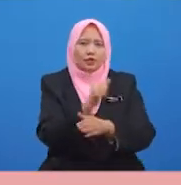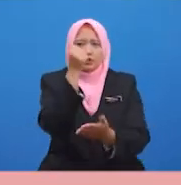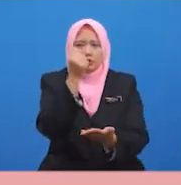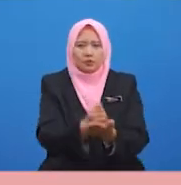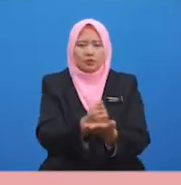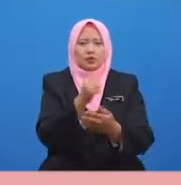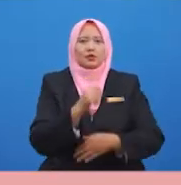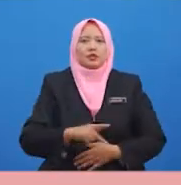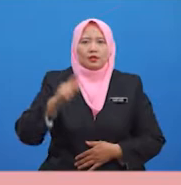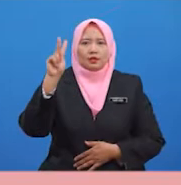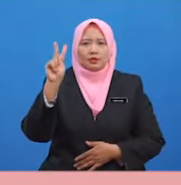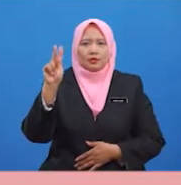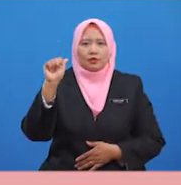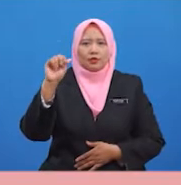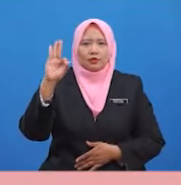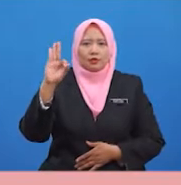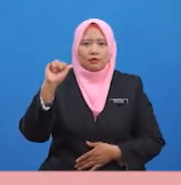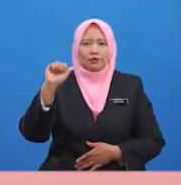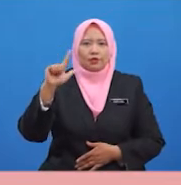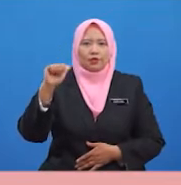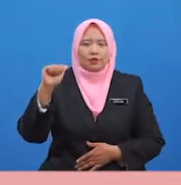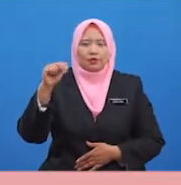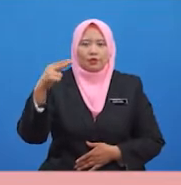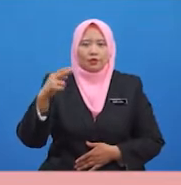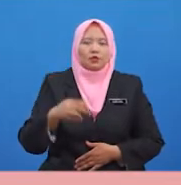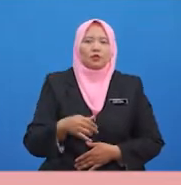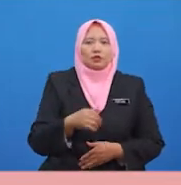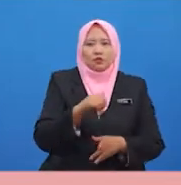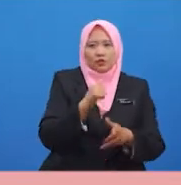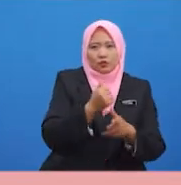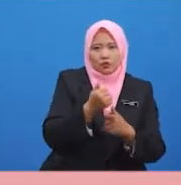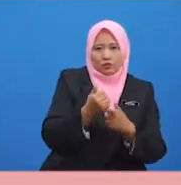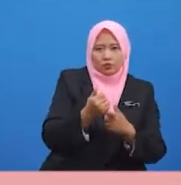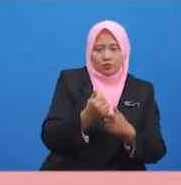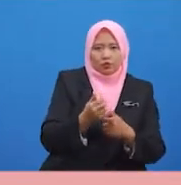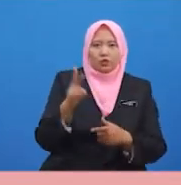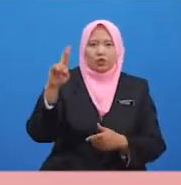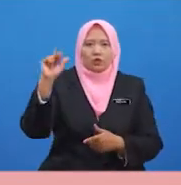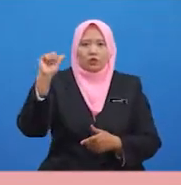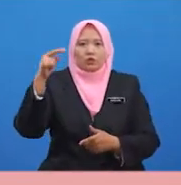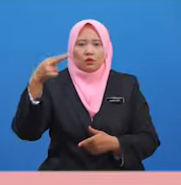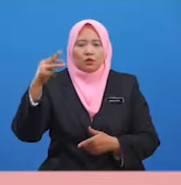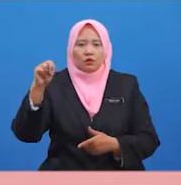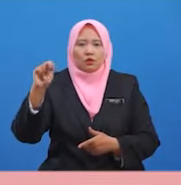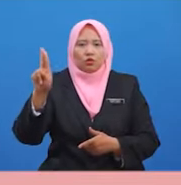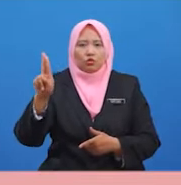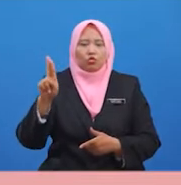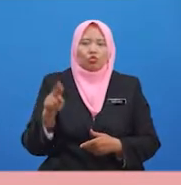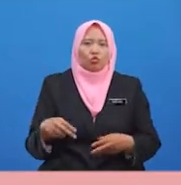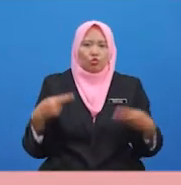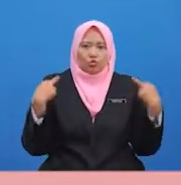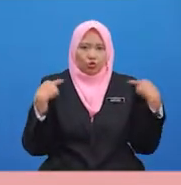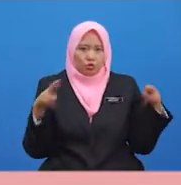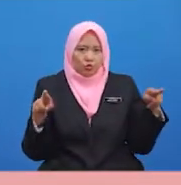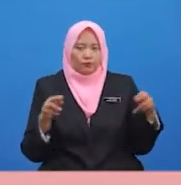ini, iaitu kafalah dan rahnu. Apakah agaknya yang dimaksudkan dengan kafalah